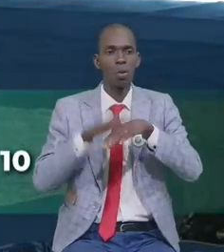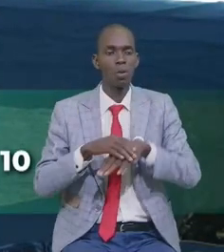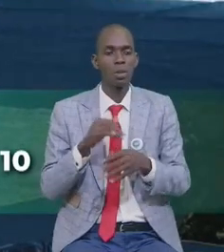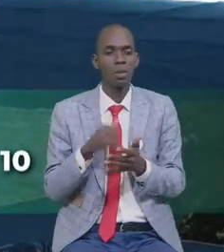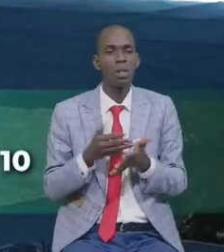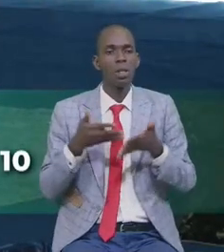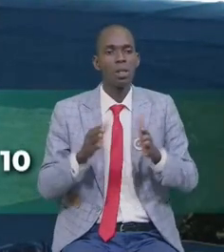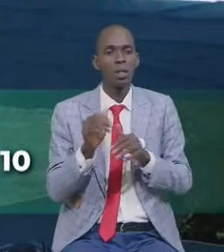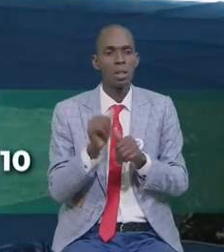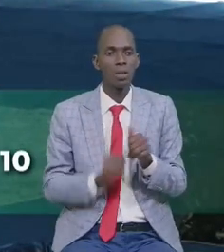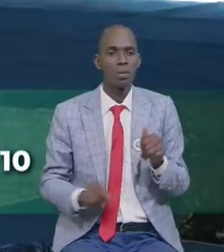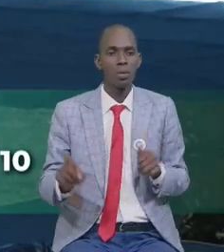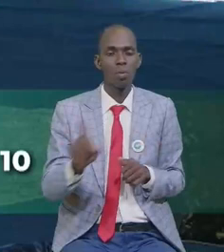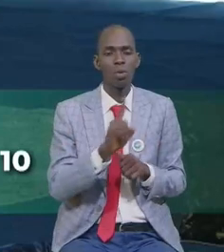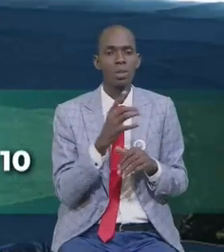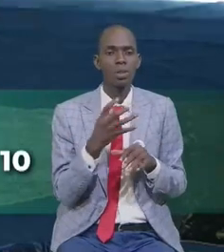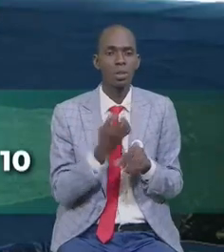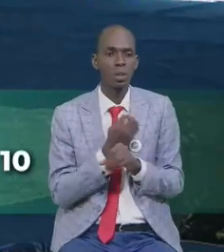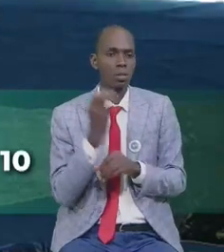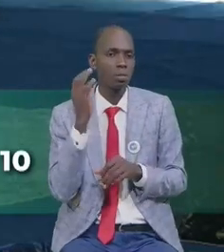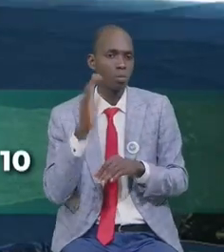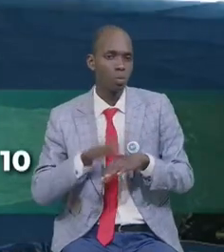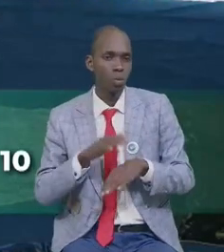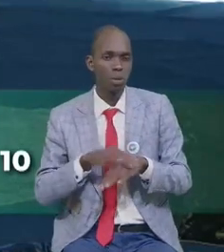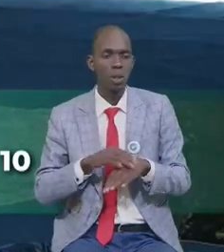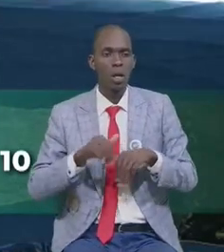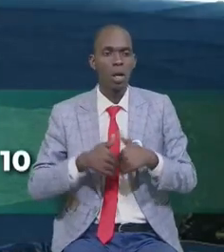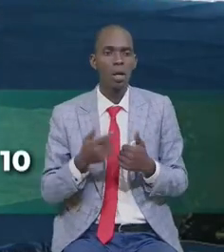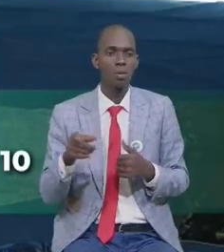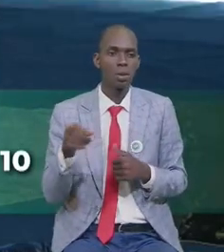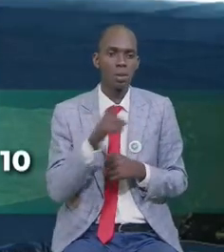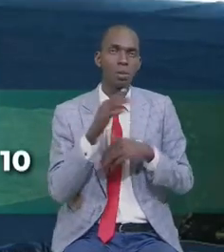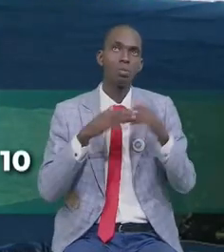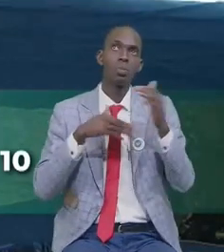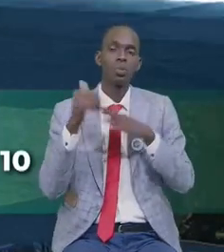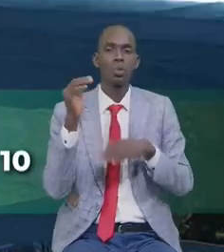prenne garde à la manière dont il bâtit dessus.